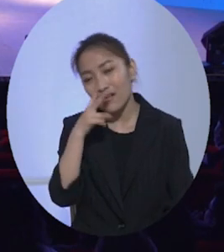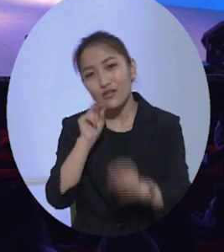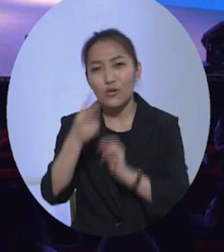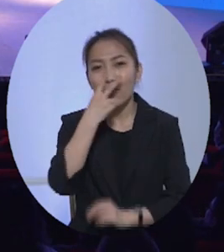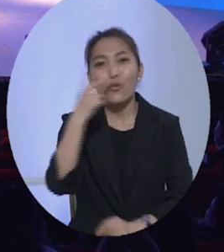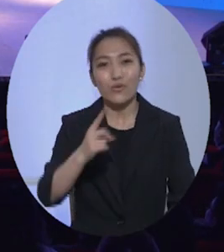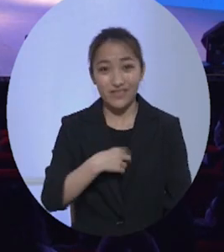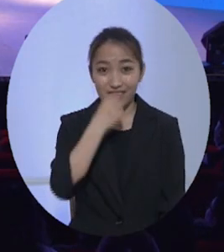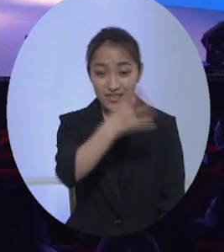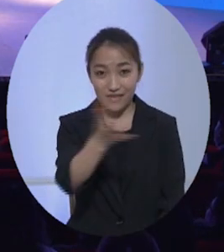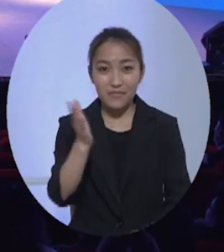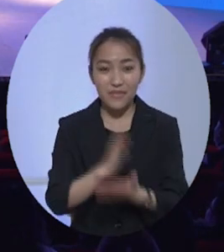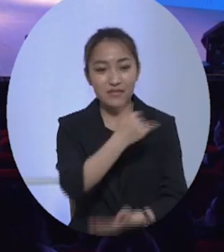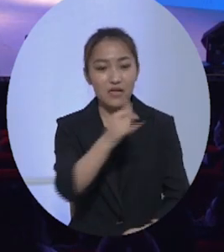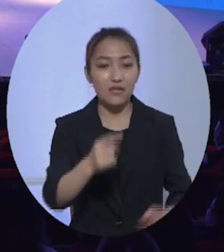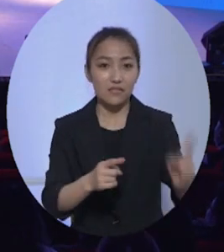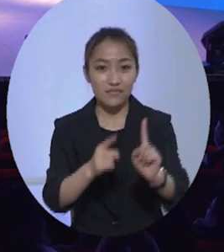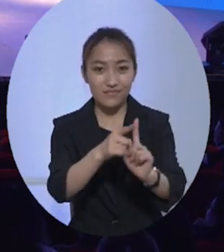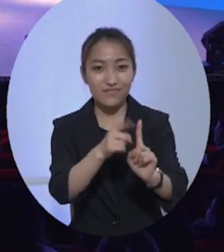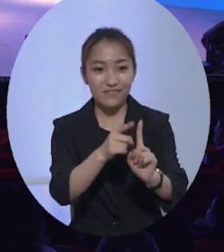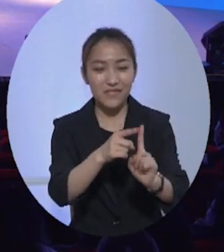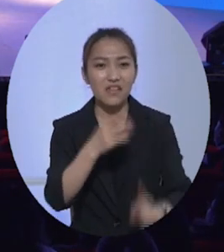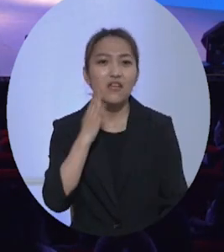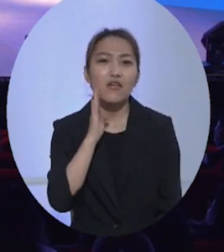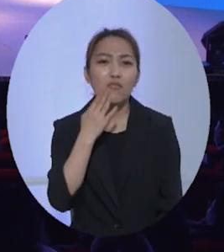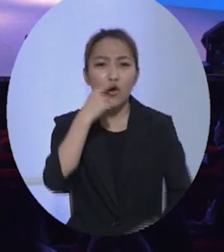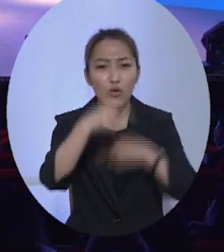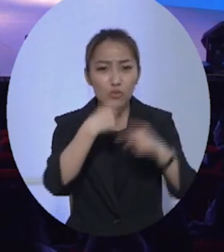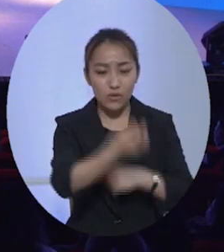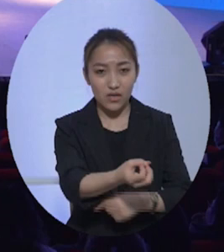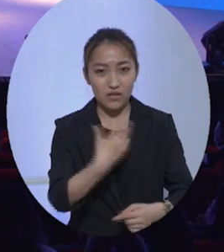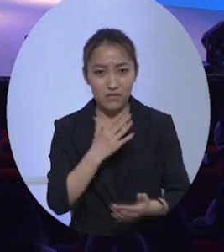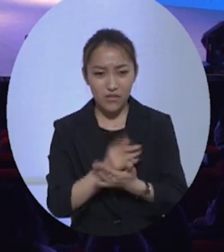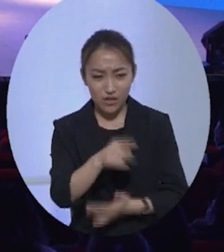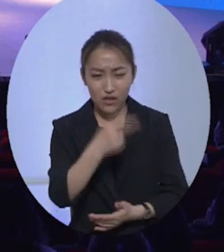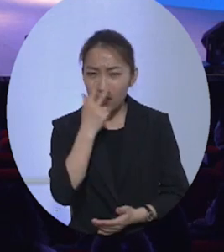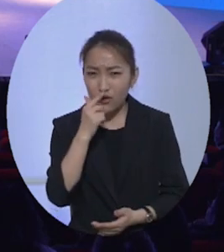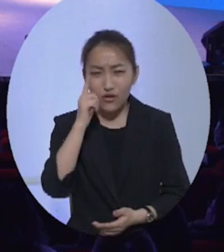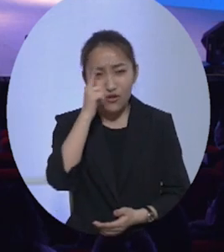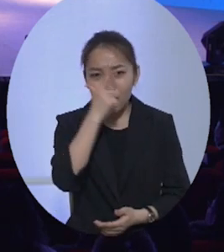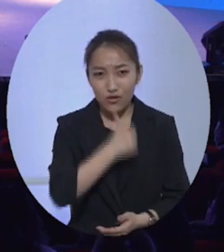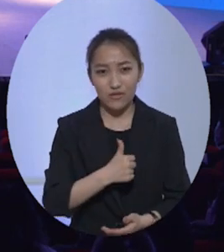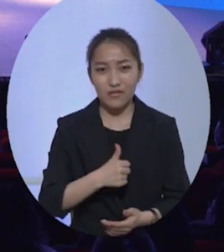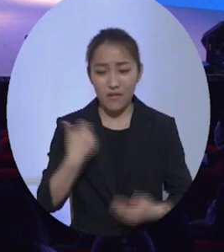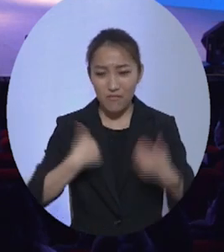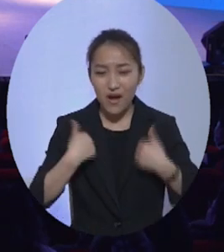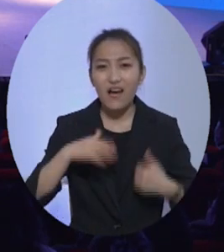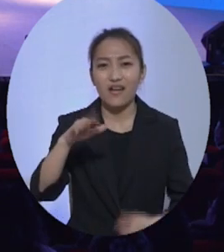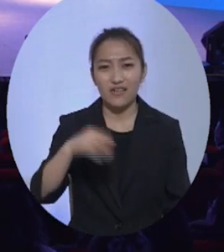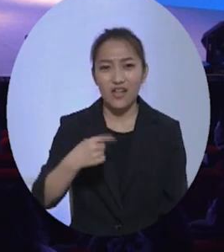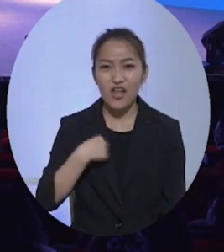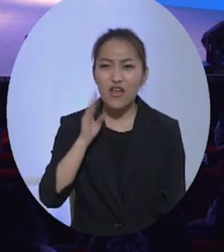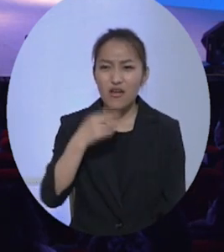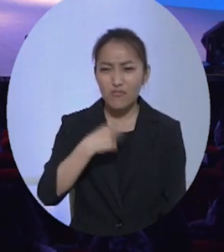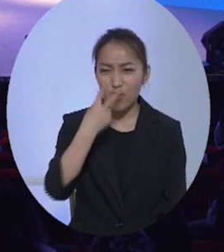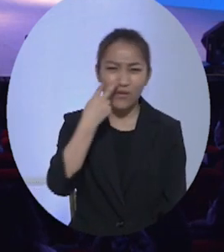бол эмээгийнхаа тухай ярьсан байсан. За энэ дээр бол удчих бах тийм ээ. Маш хөөрхөн тийм юугаар бүр уйлж багшаа би эмээгээ мэдтгүй